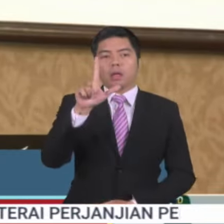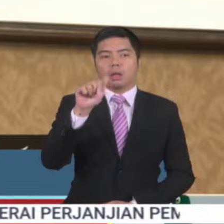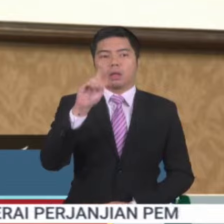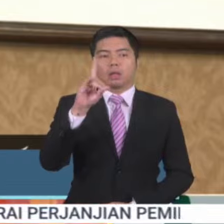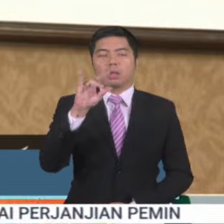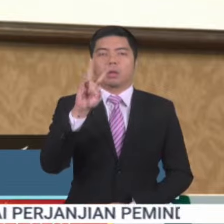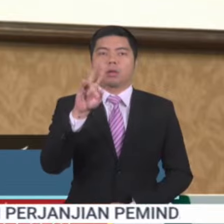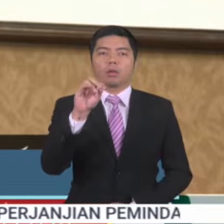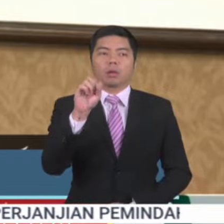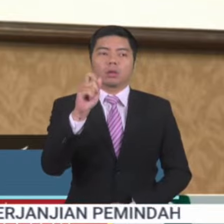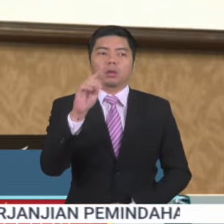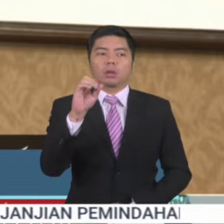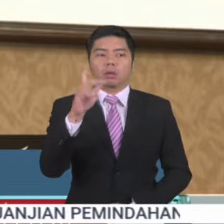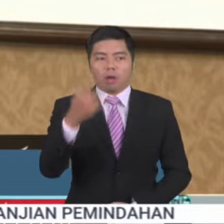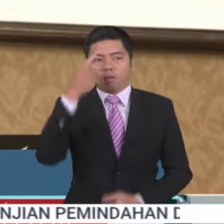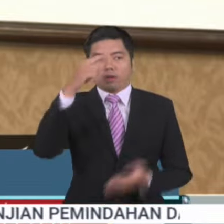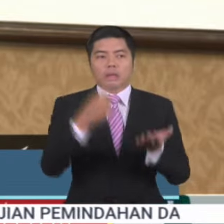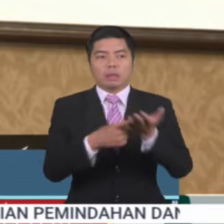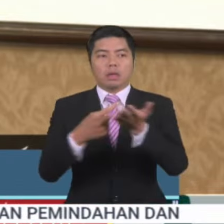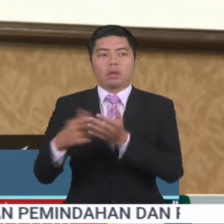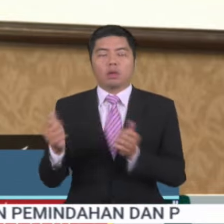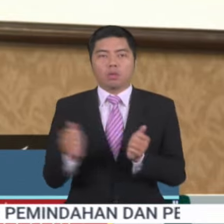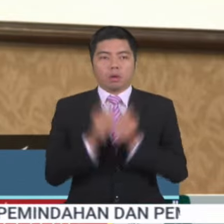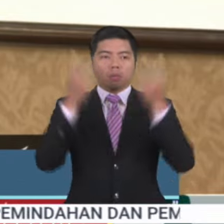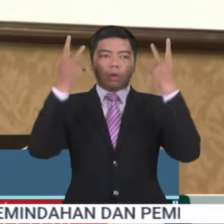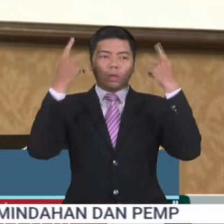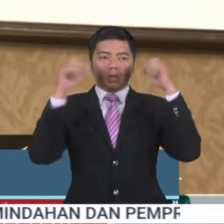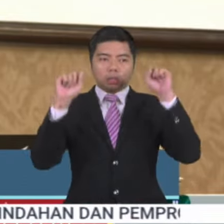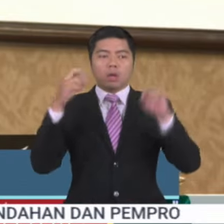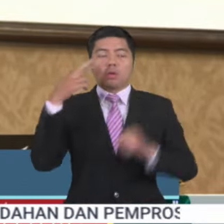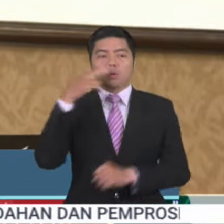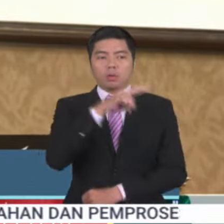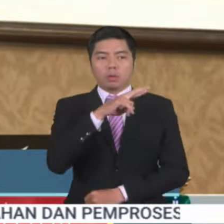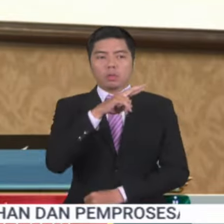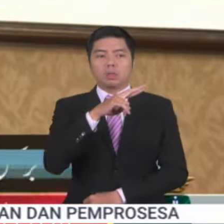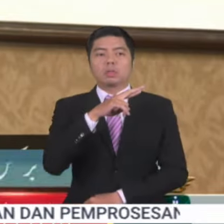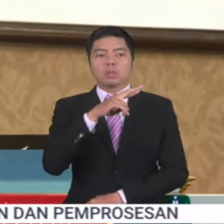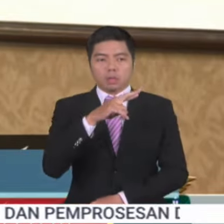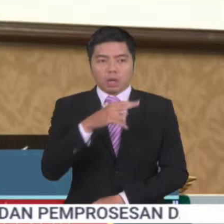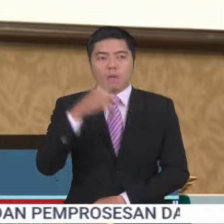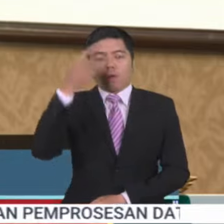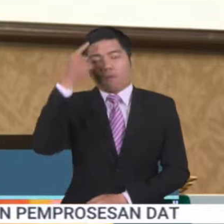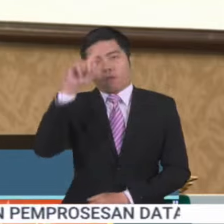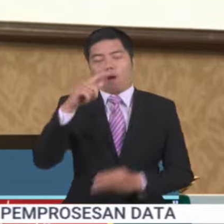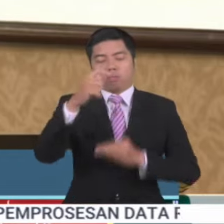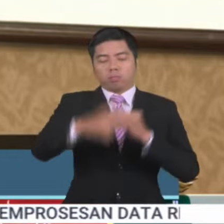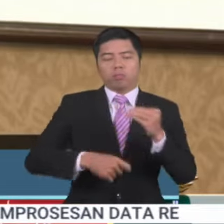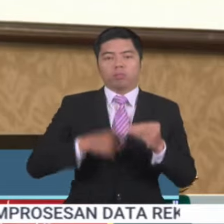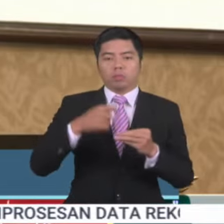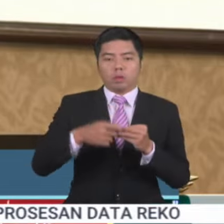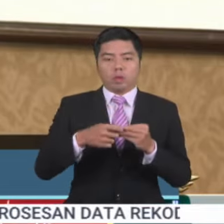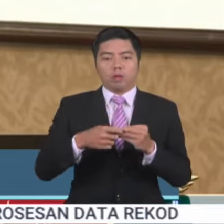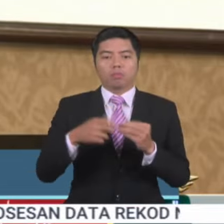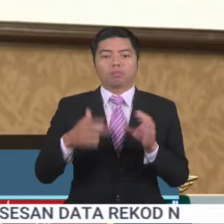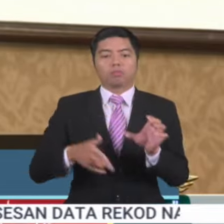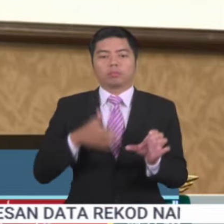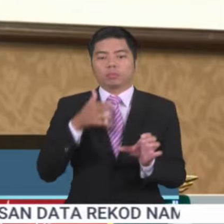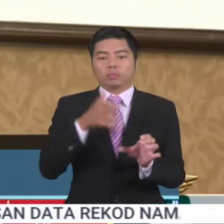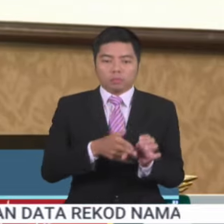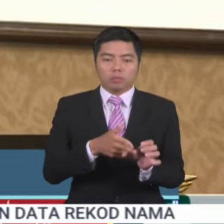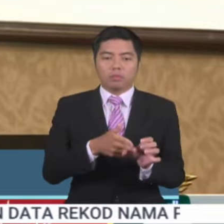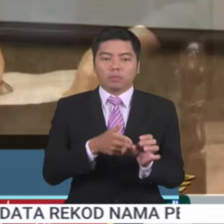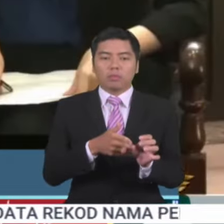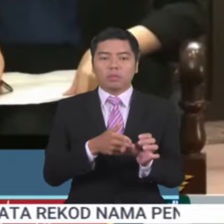of discussing with President Putin on the entry to BRICS, and of course I've been invited to Kazan